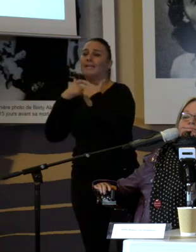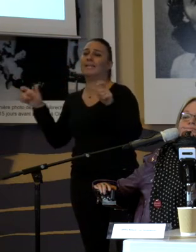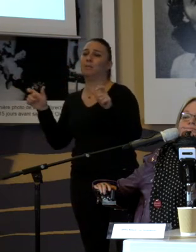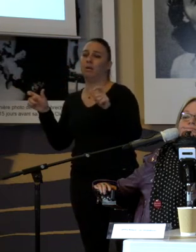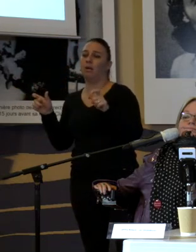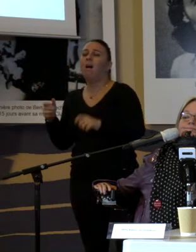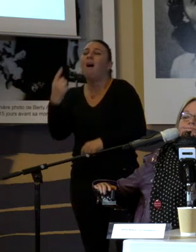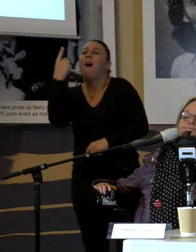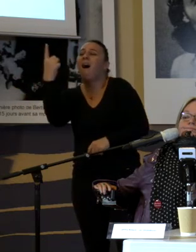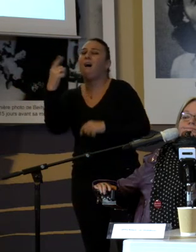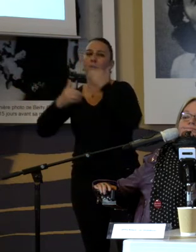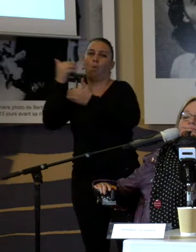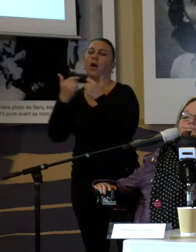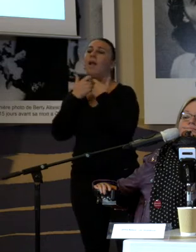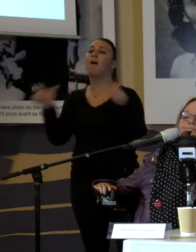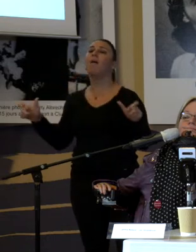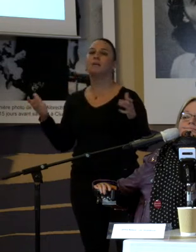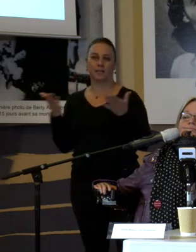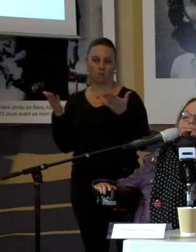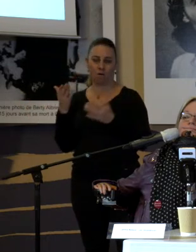progrès qu'il y a eu en matière d'accessibilité, c'est